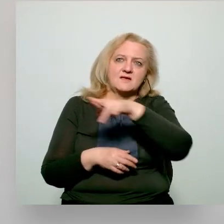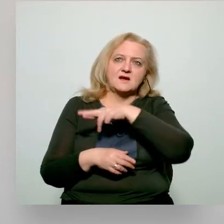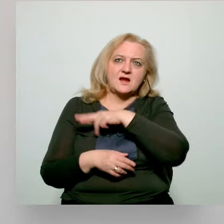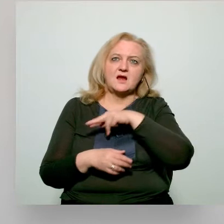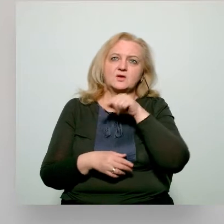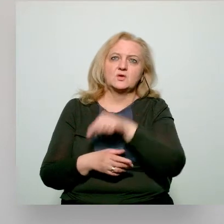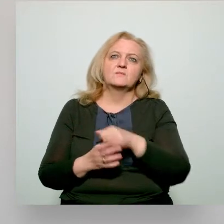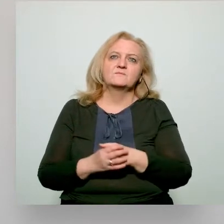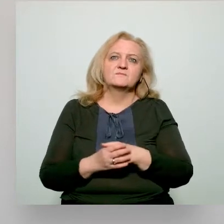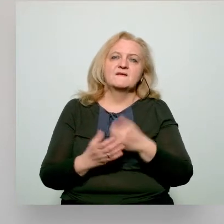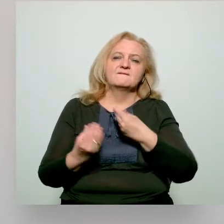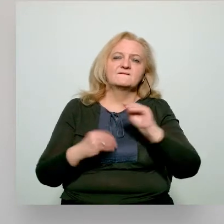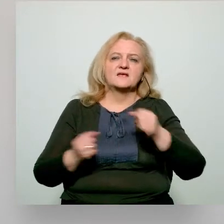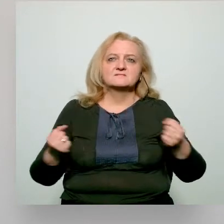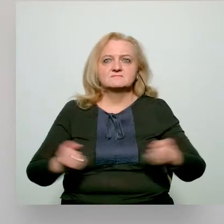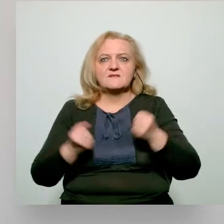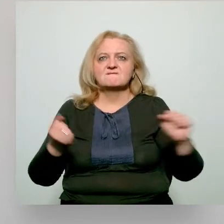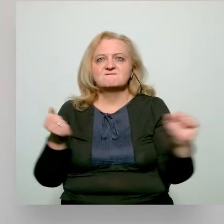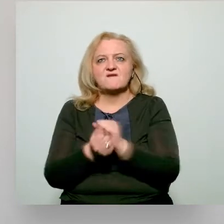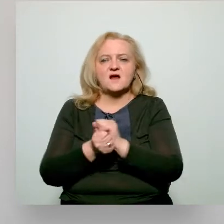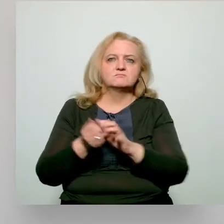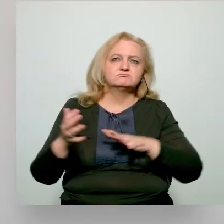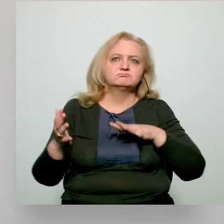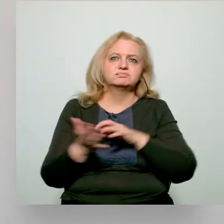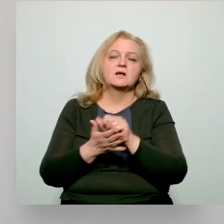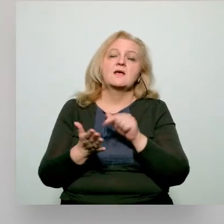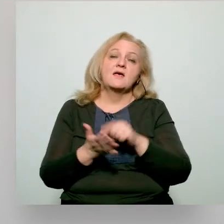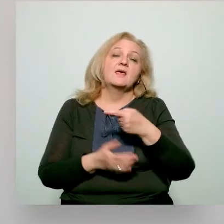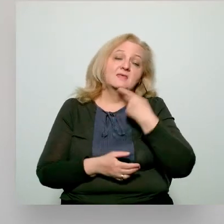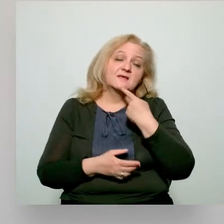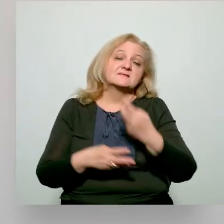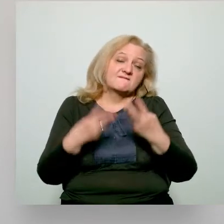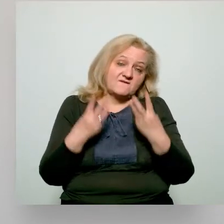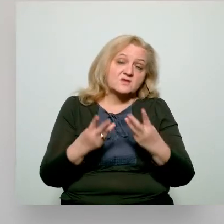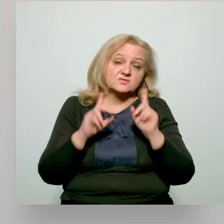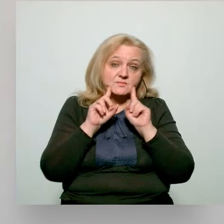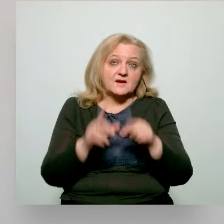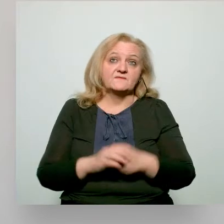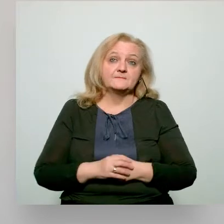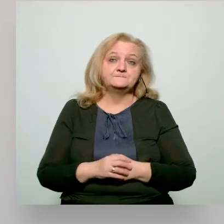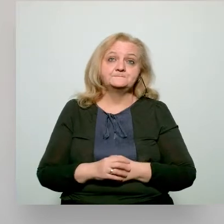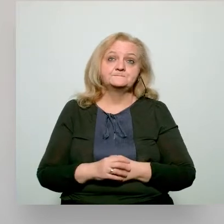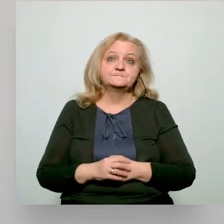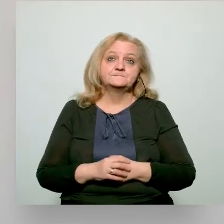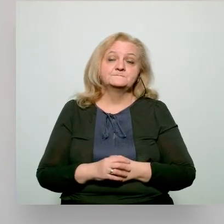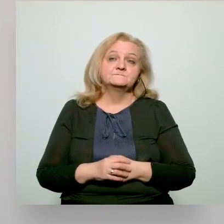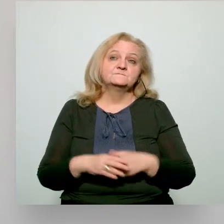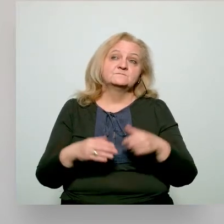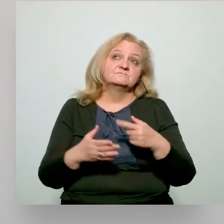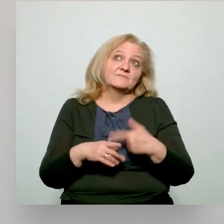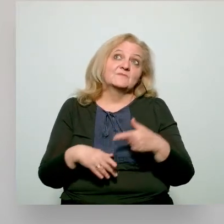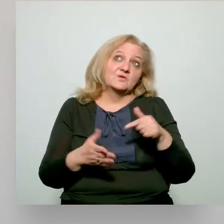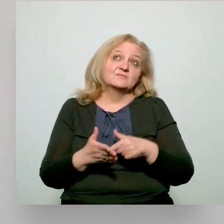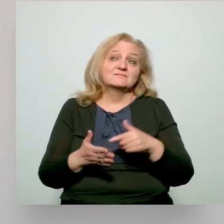regiony, są najbardziej zaangażowane w walkę. Oczywiście język jest bardzo istotny, to brzmi może trochę